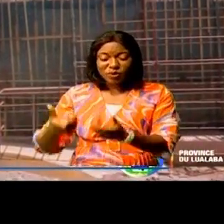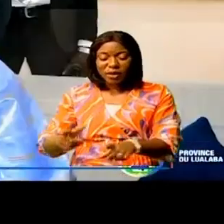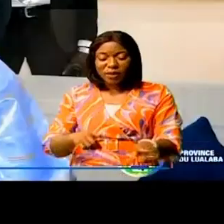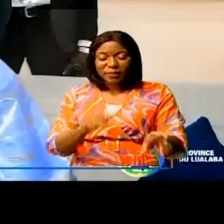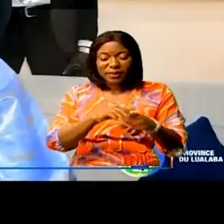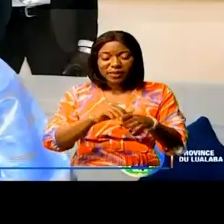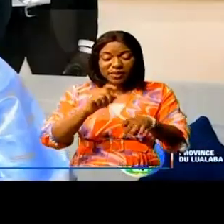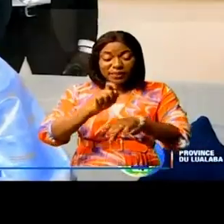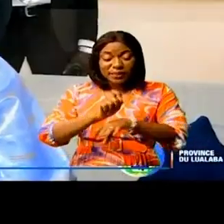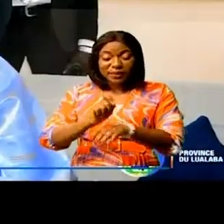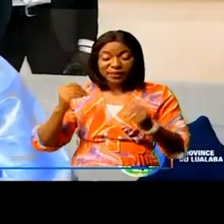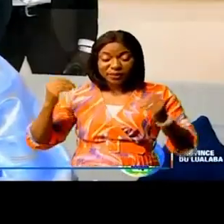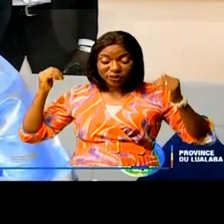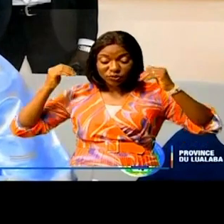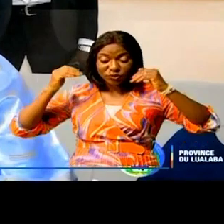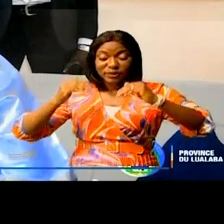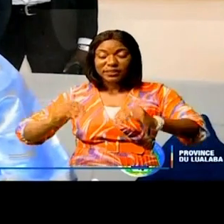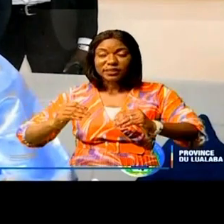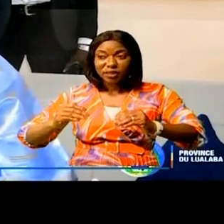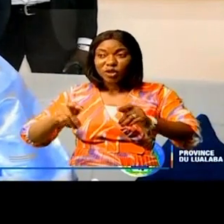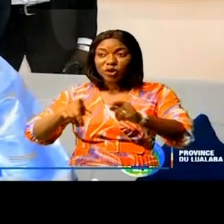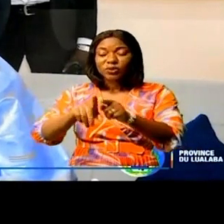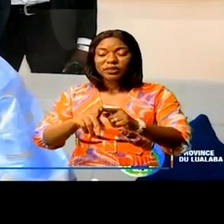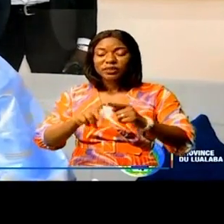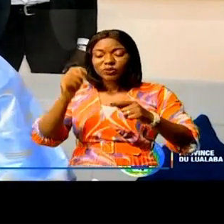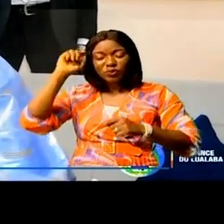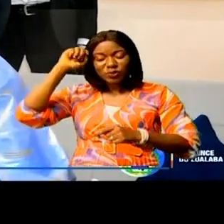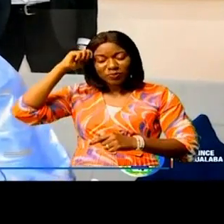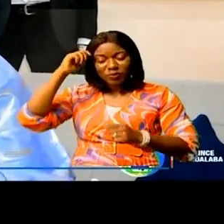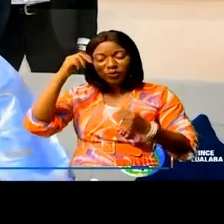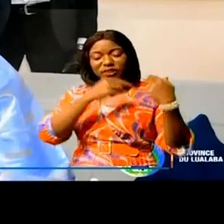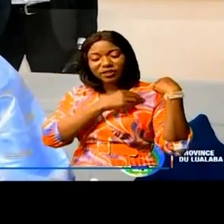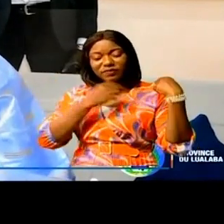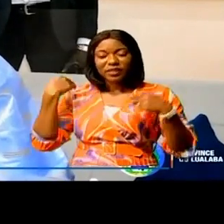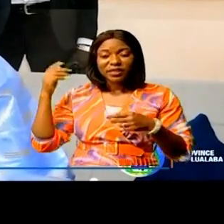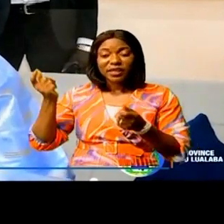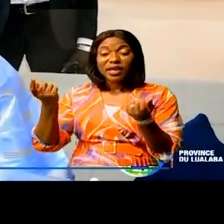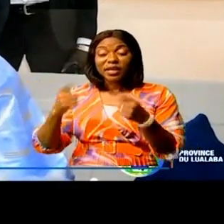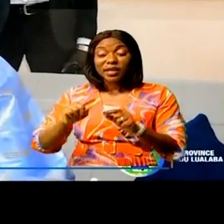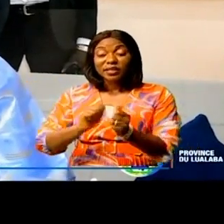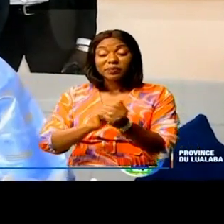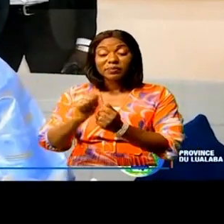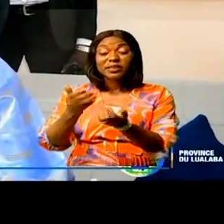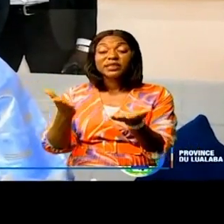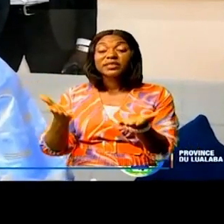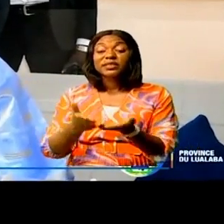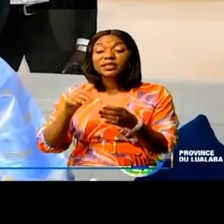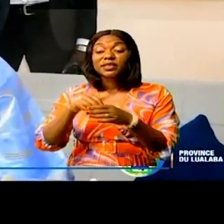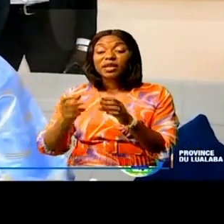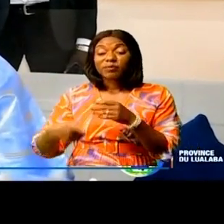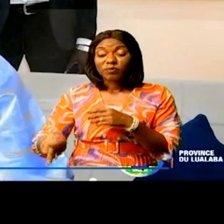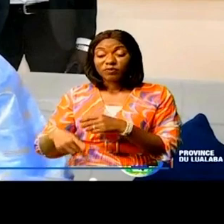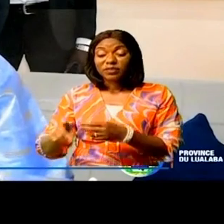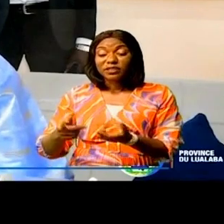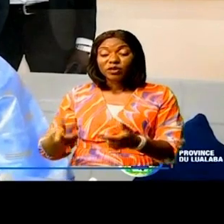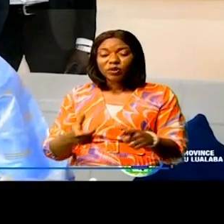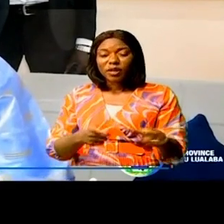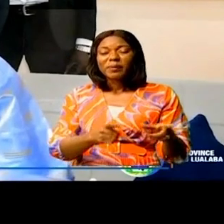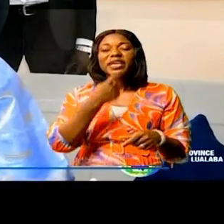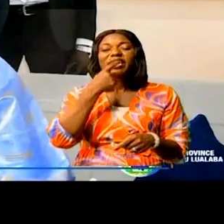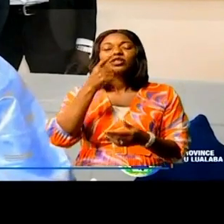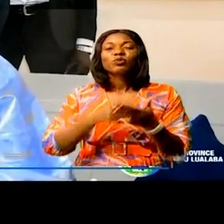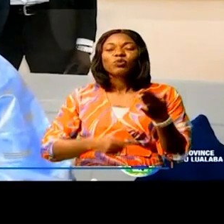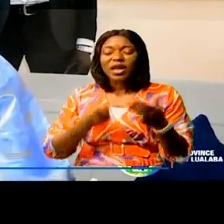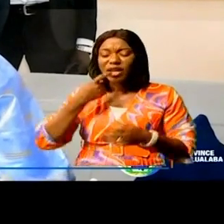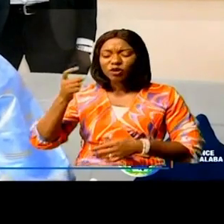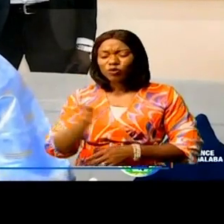sèche. Nous nous rappelons tous que les chefs de l'État, lors de son passage ici dans la province de Lualaba, nous avaient